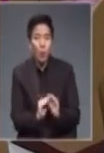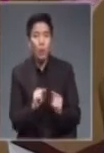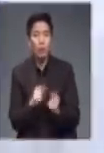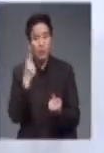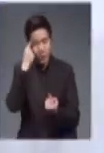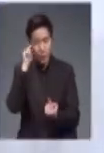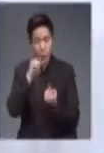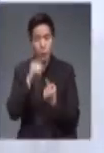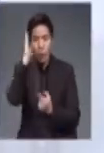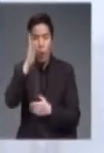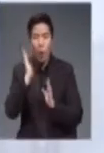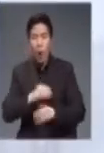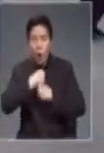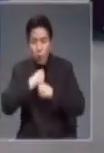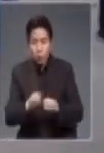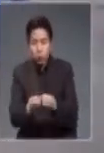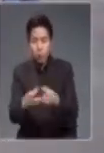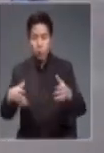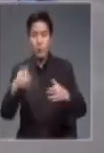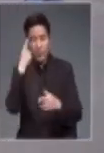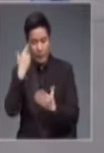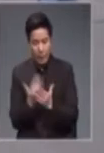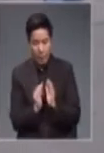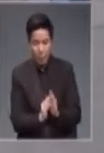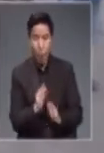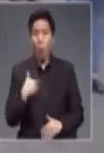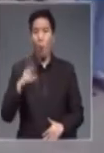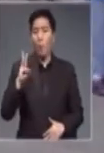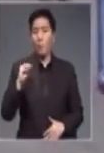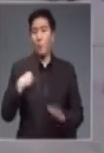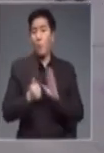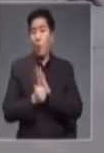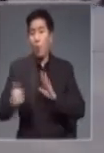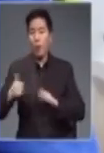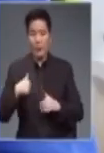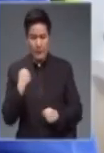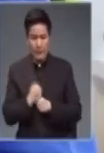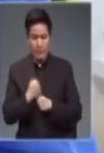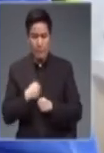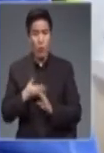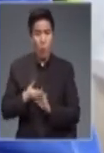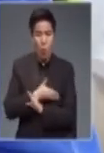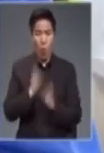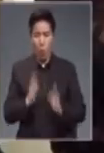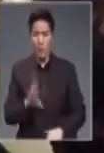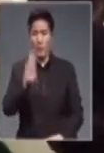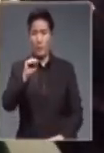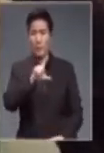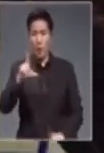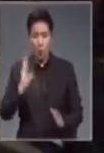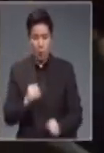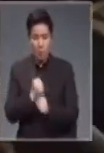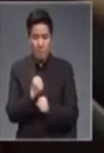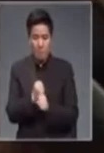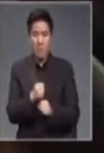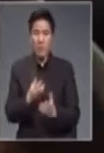ยชน์สูงสุดสอดคล้องกับปริมาณน้ำที่มีอยู่นะครับไม่ว่าจะเป็นหน้าฝนหน้าแล้งเหล่านี้เป็นต้นนะครับซึ่งศูนย์การเรียนรู้การเพิ่ม